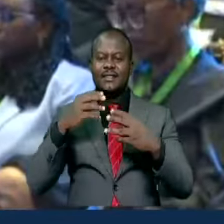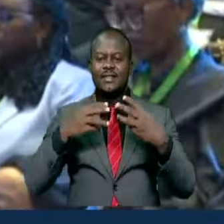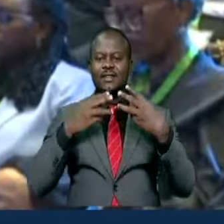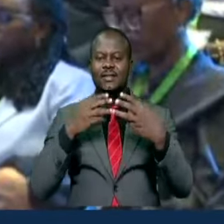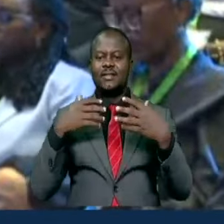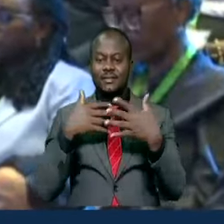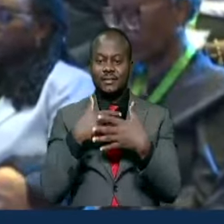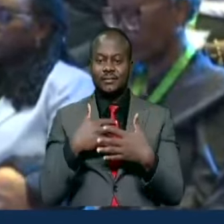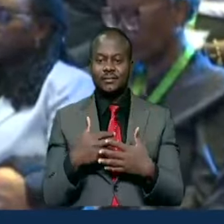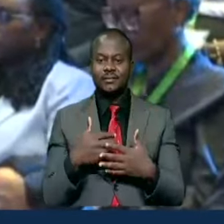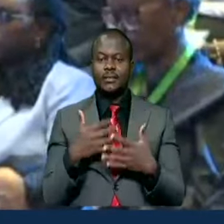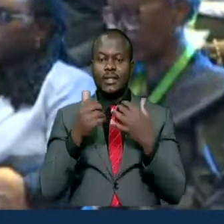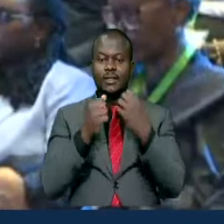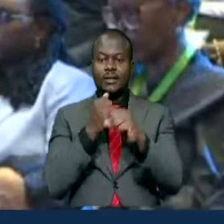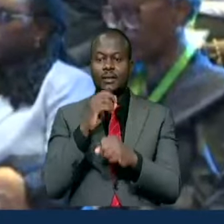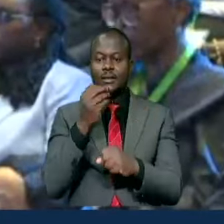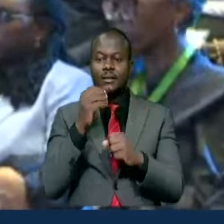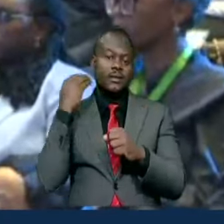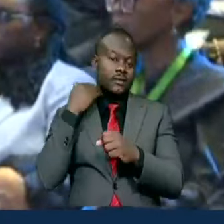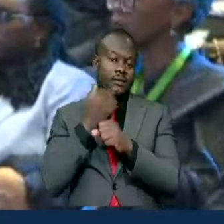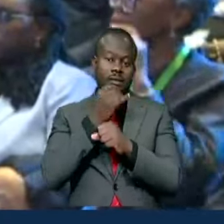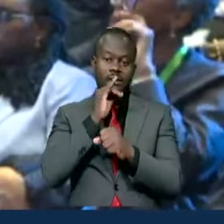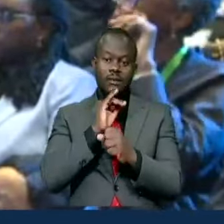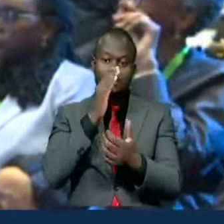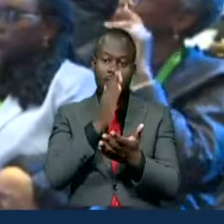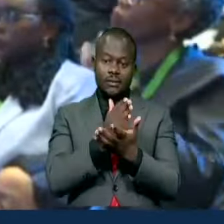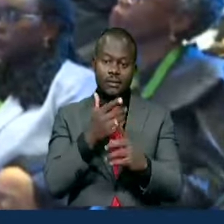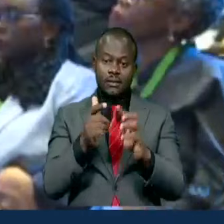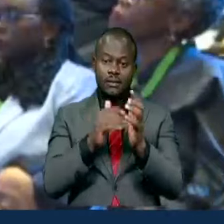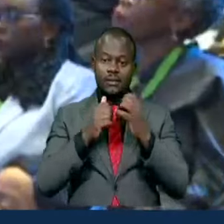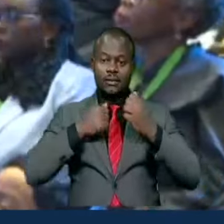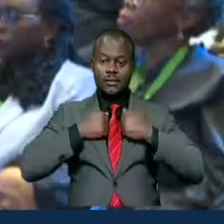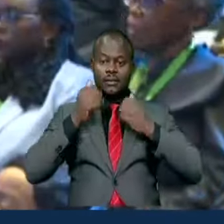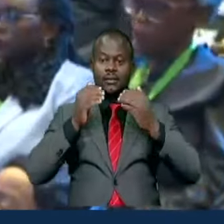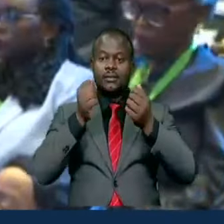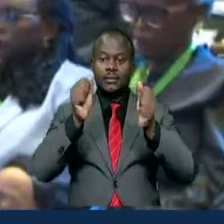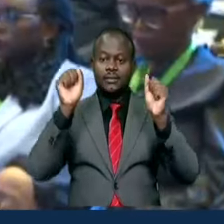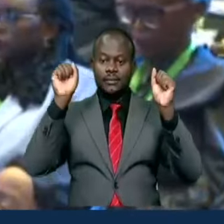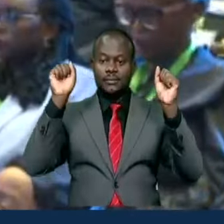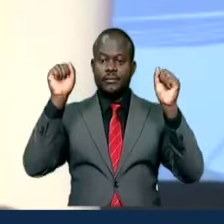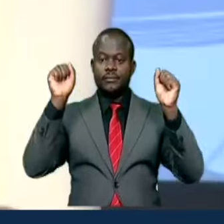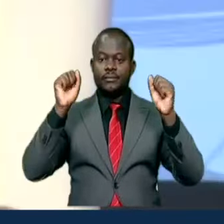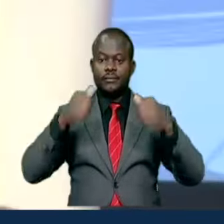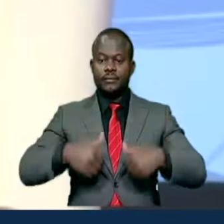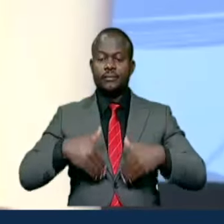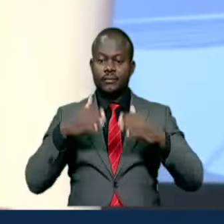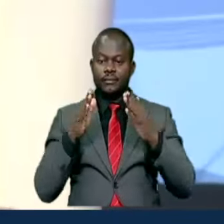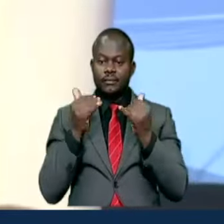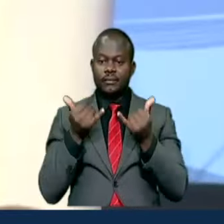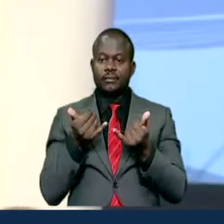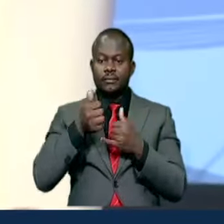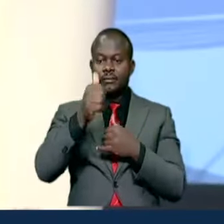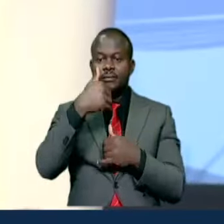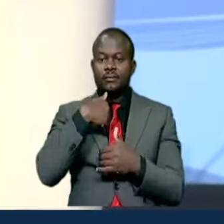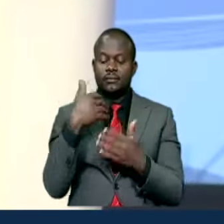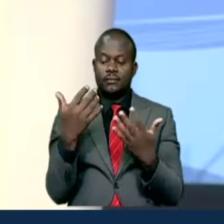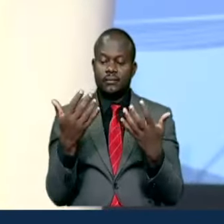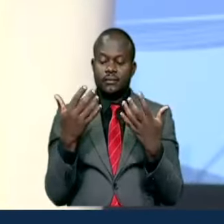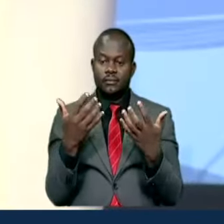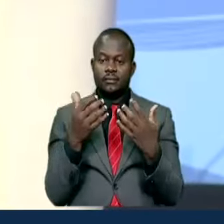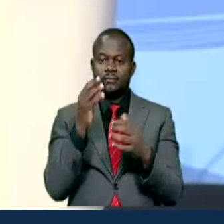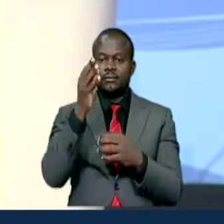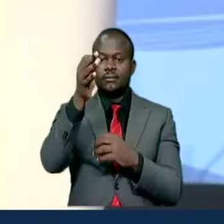imyaka 30 Jenoside yakorewe Abatutsi ihagaritswe ndetse u Rwanda rubohowe, urubyiruko ruriho ubu nirwo rufite mu biganza